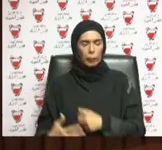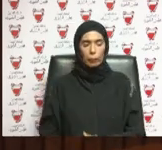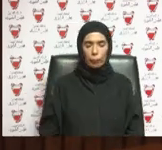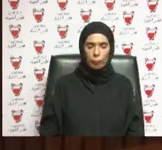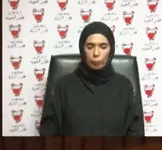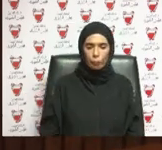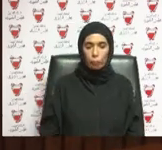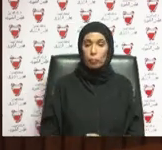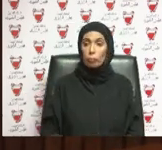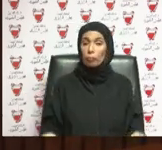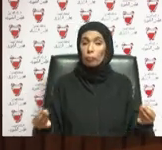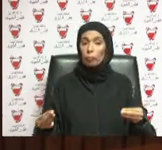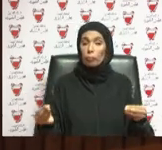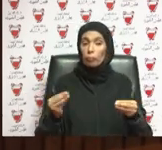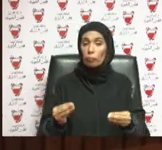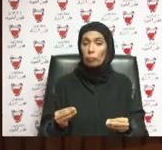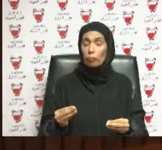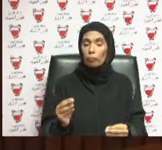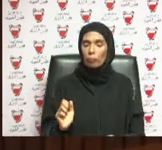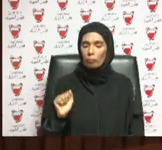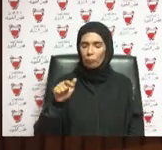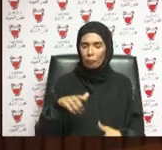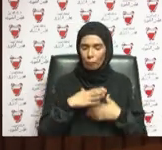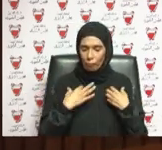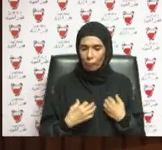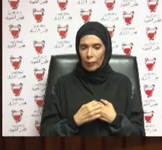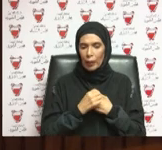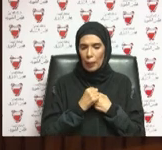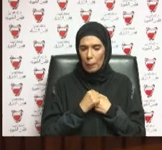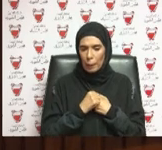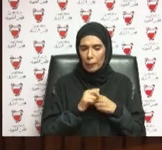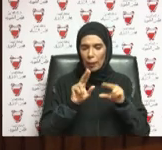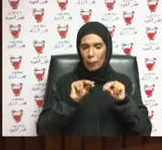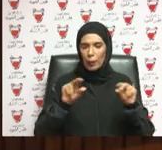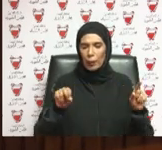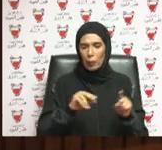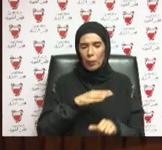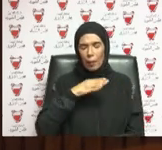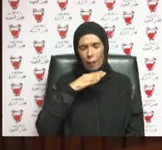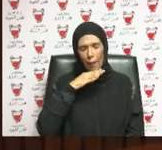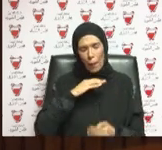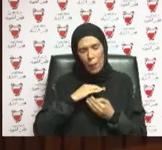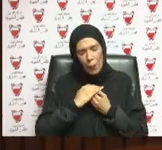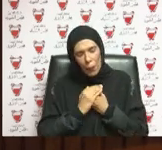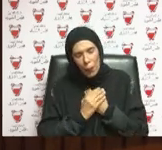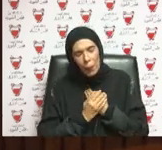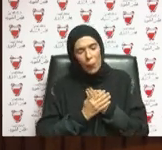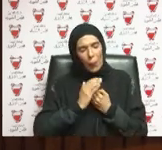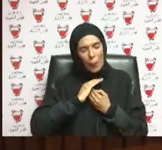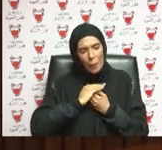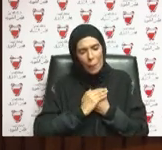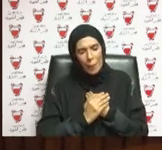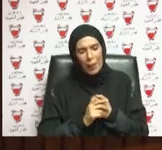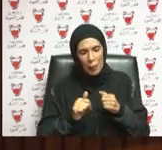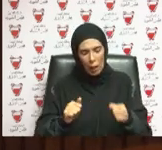لقد غمرت كل بحريني مشاعر الحب حتى غدوت بمثابة الأب الحنون العطوف، وكنت